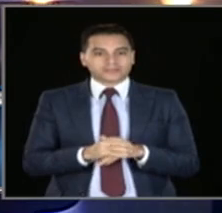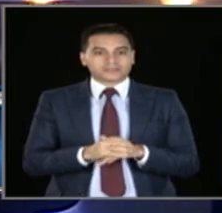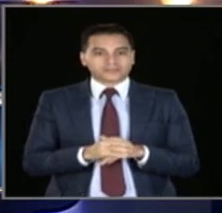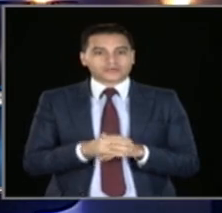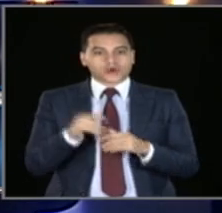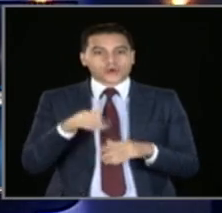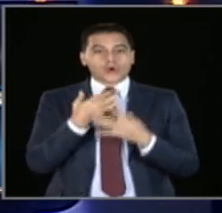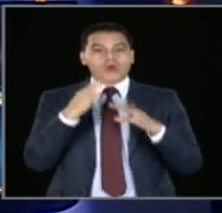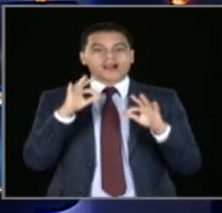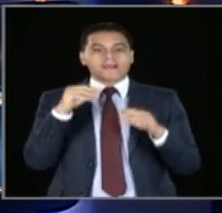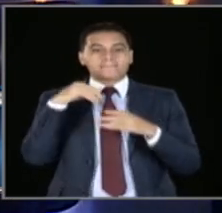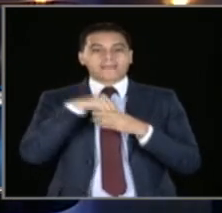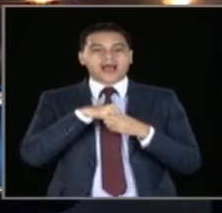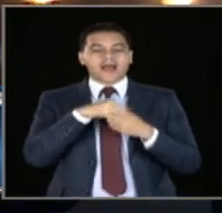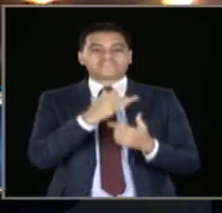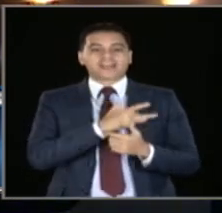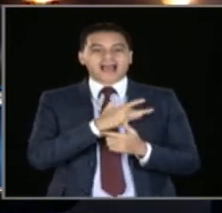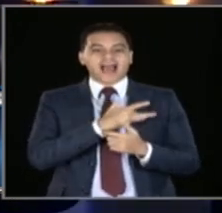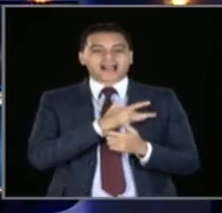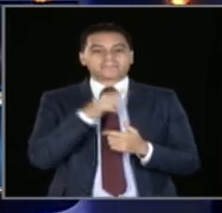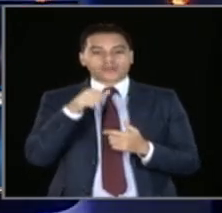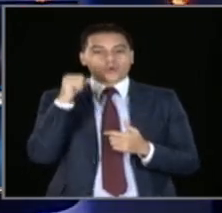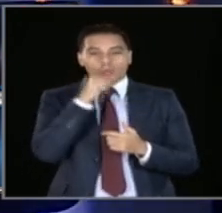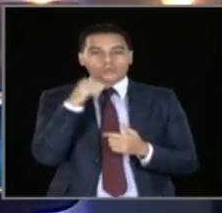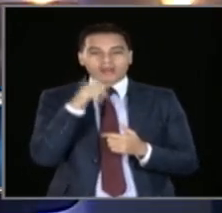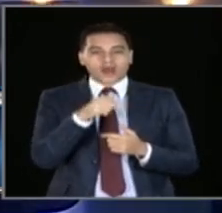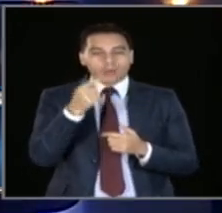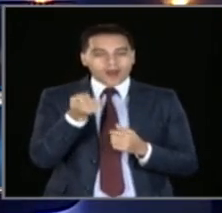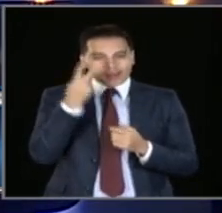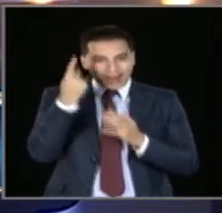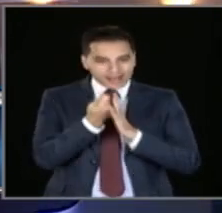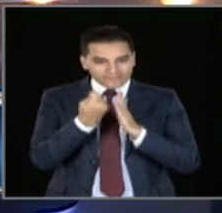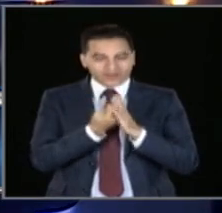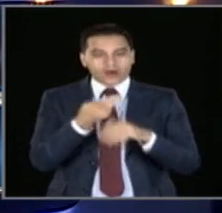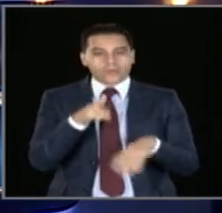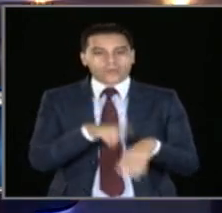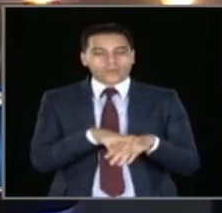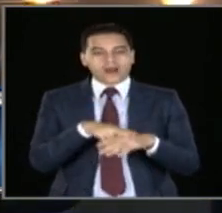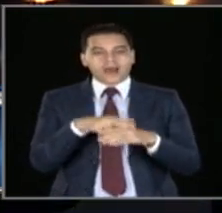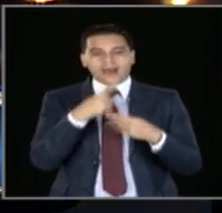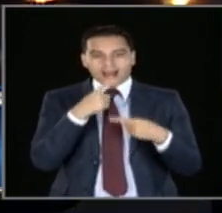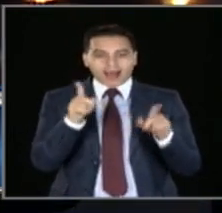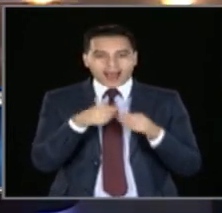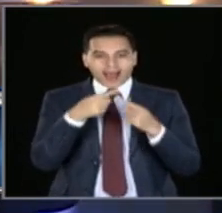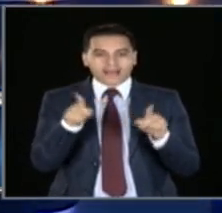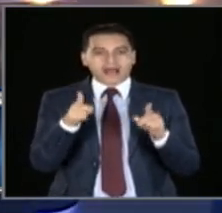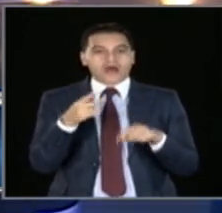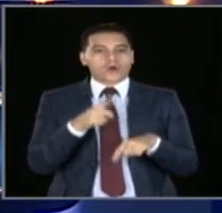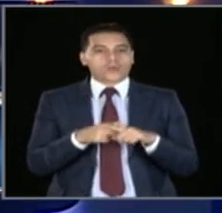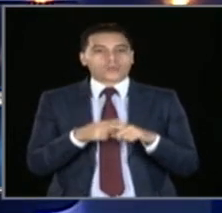كل ما في القلب هو اللي الفها ولحنها ووزعها